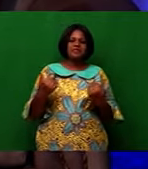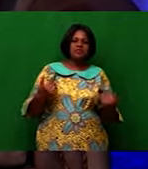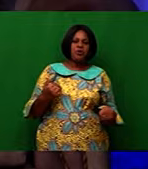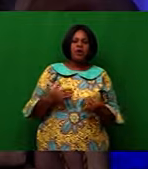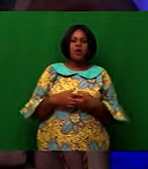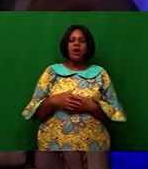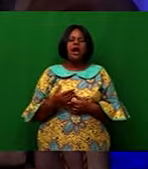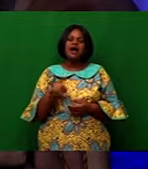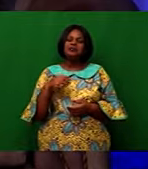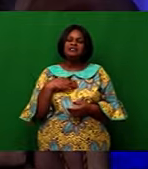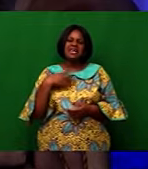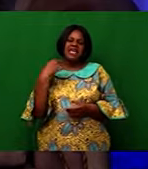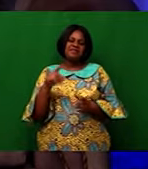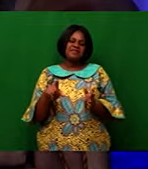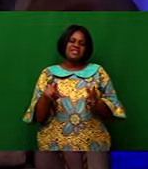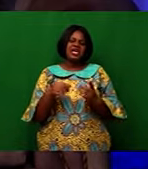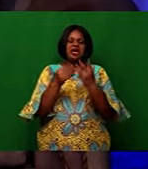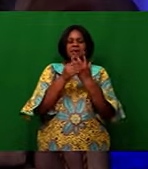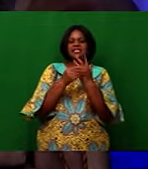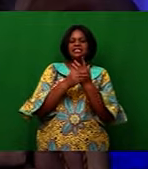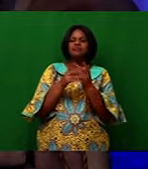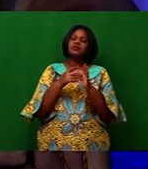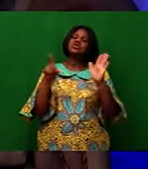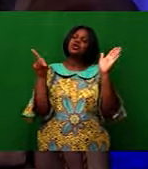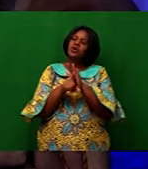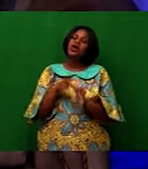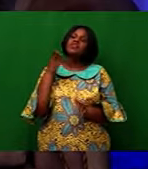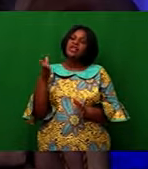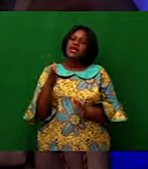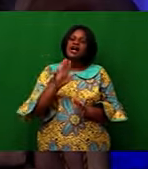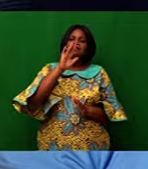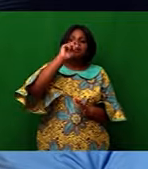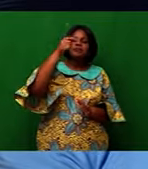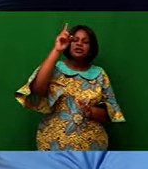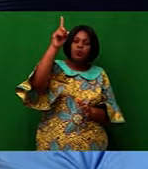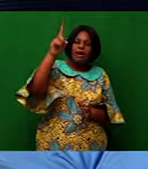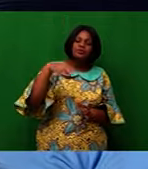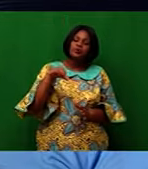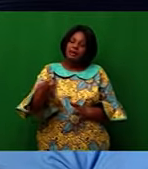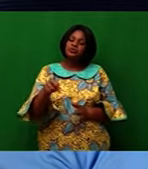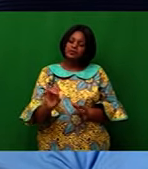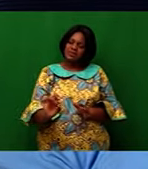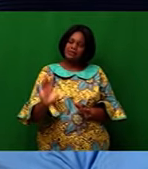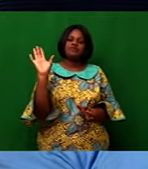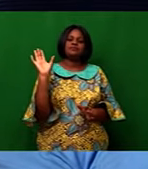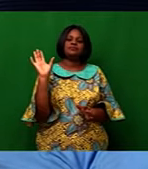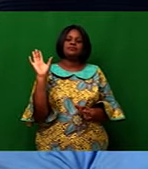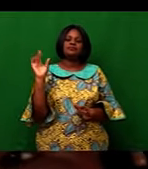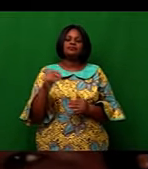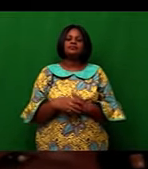nokuti muchato une mitemo panapa kuda taura michato yakasiyana siyana saka kana mazvida itaisarudzenyu ndouya